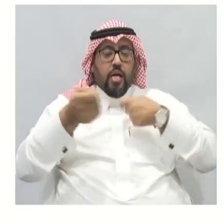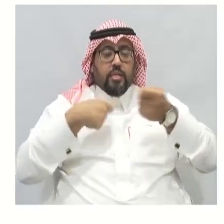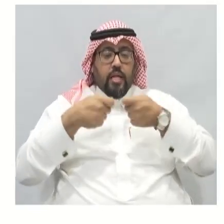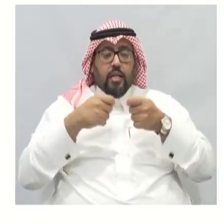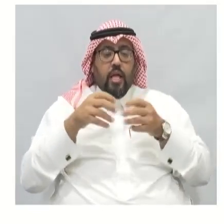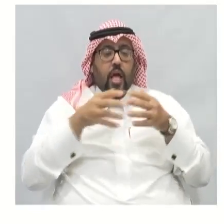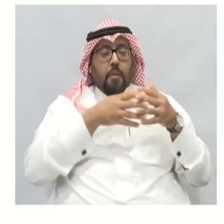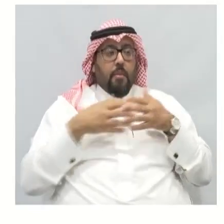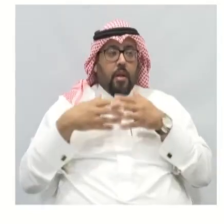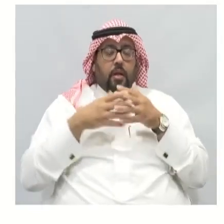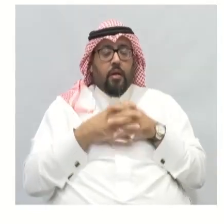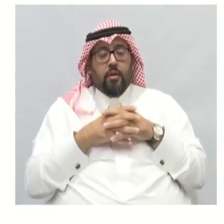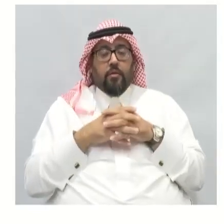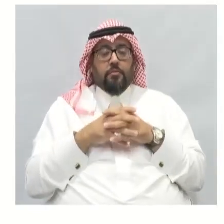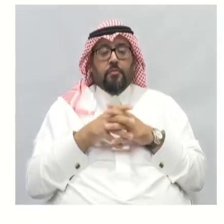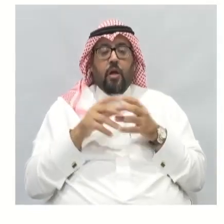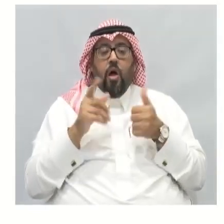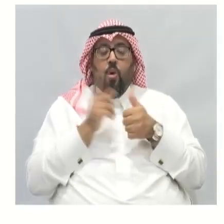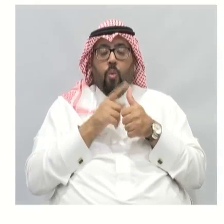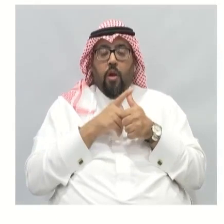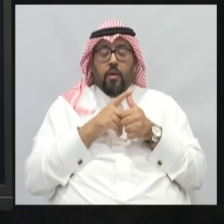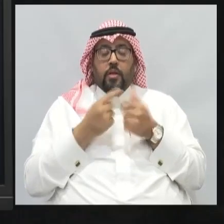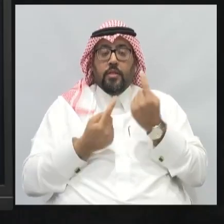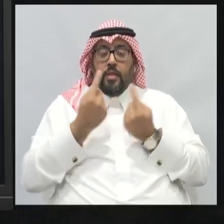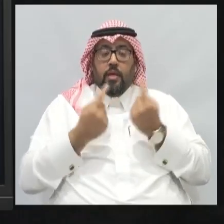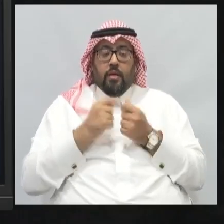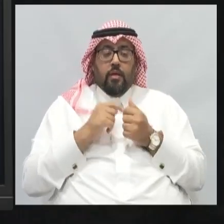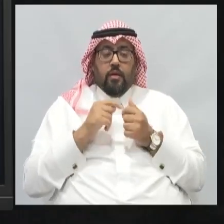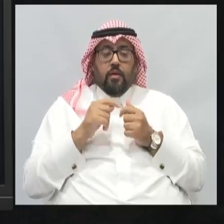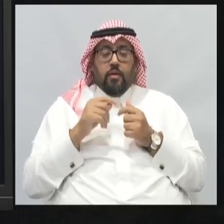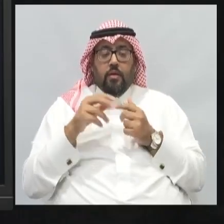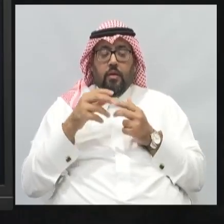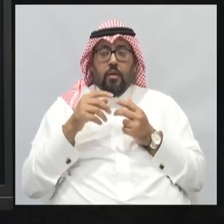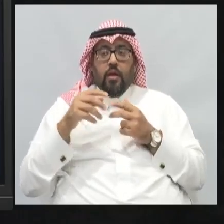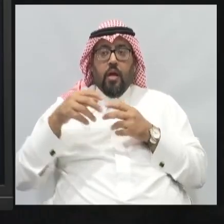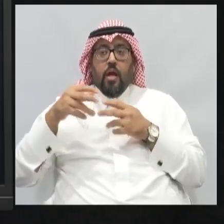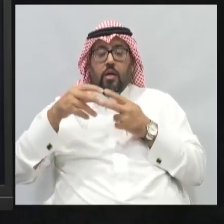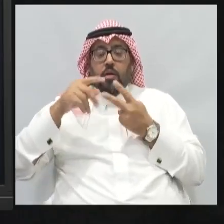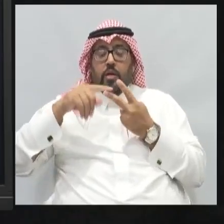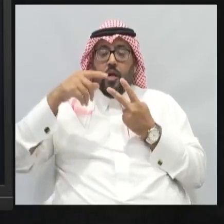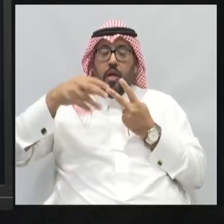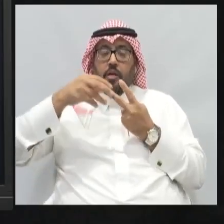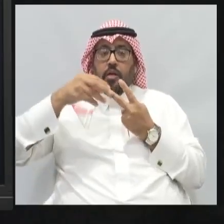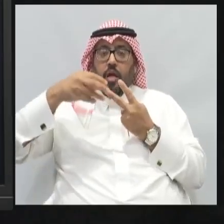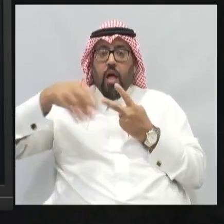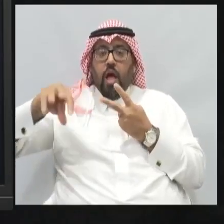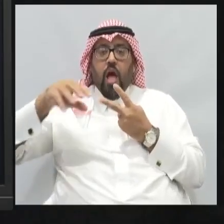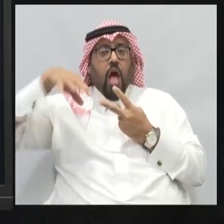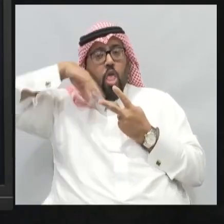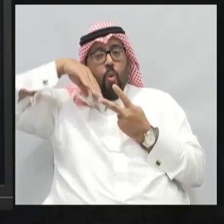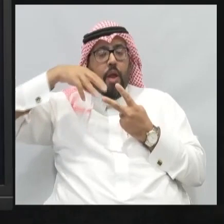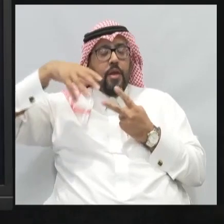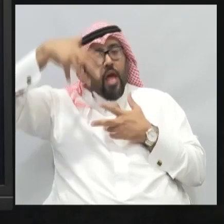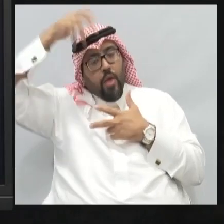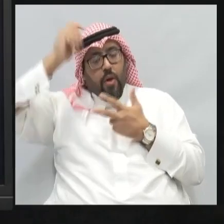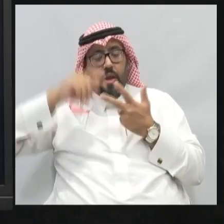المتحده عرفنا انها تحتل المركز الاول في الزراعه بشقيها النباتي والحيواني وايضا رائده في مجال